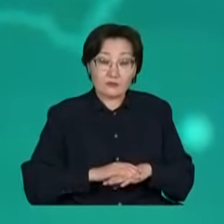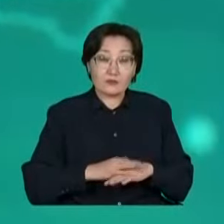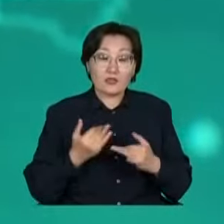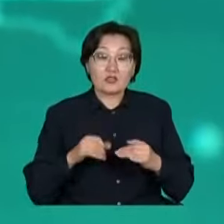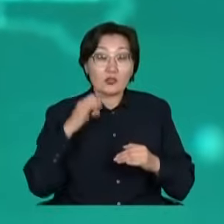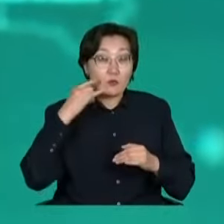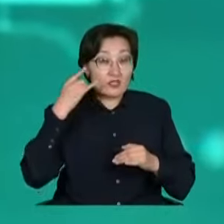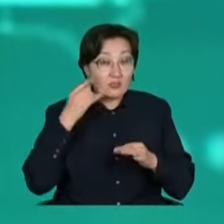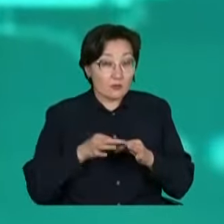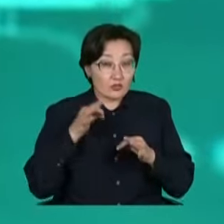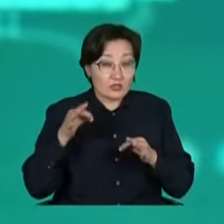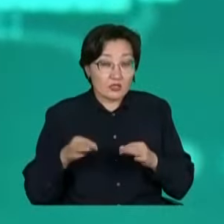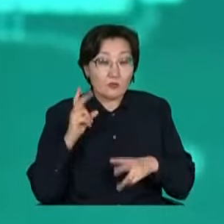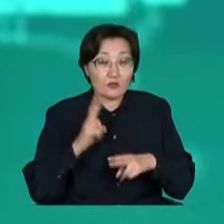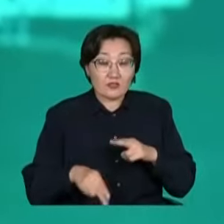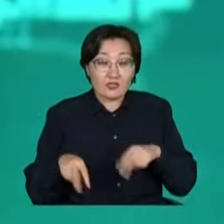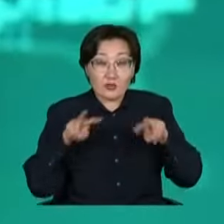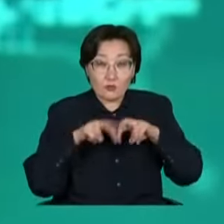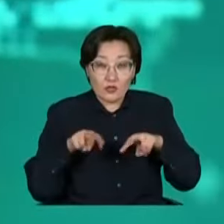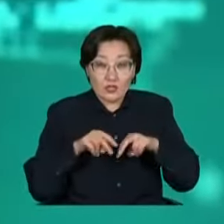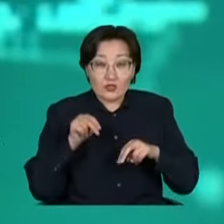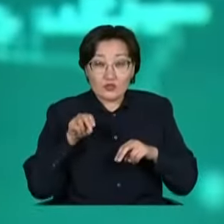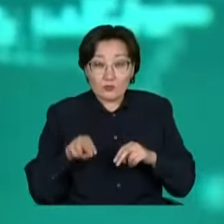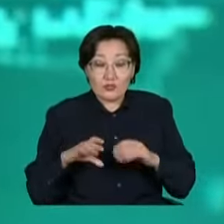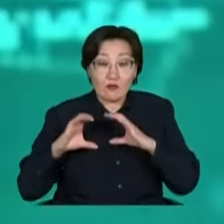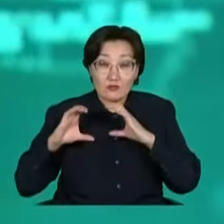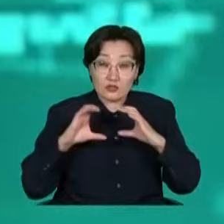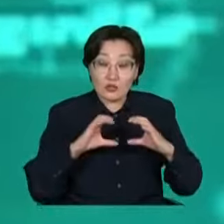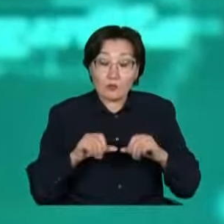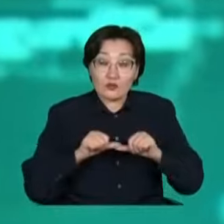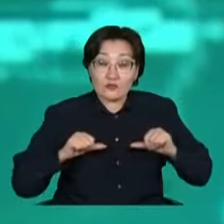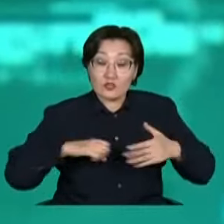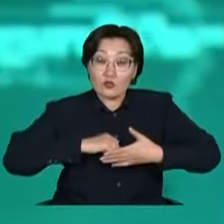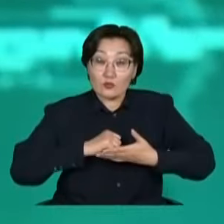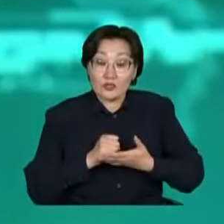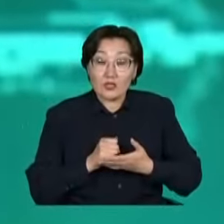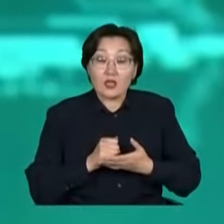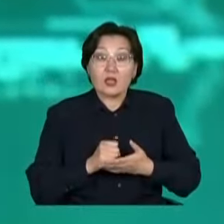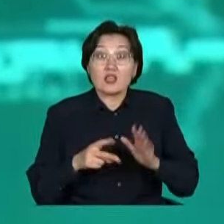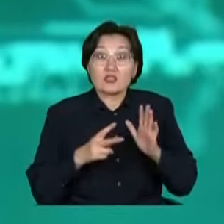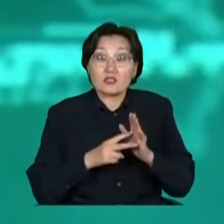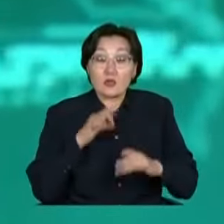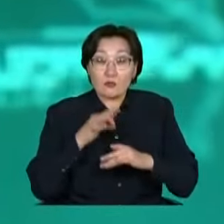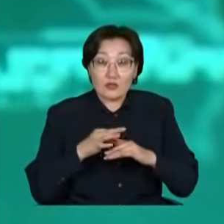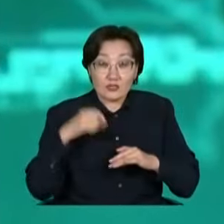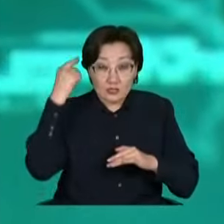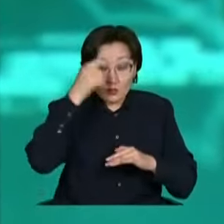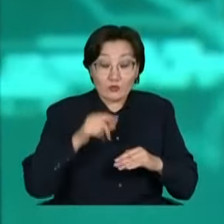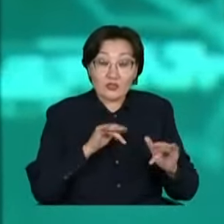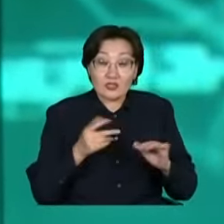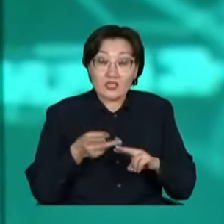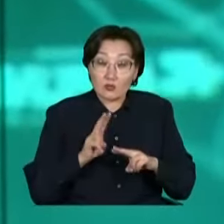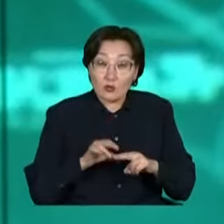В Павлодарской области завершили расследование ЧП с автобусом. Комиссия установила 7 ответственных лиц, действия которых и